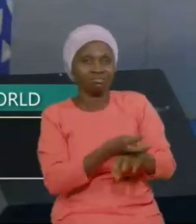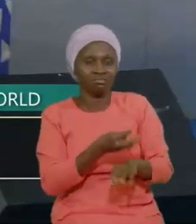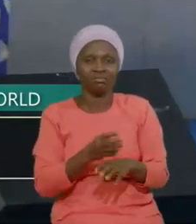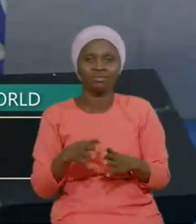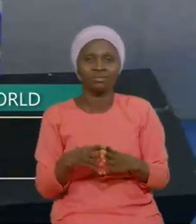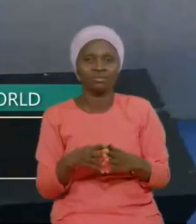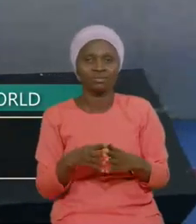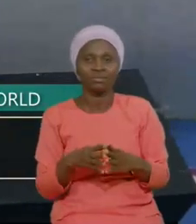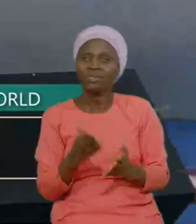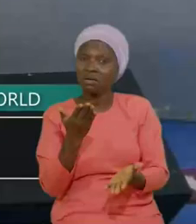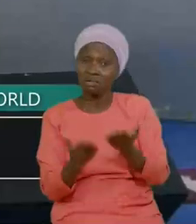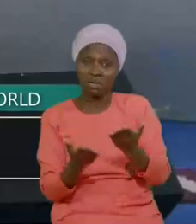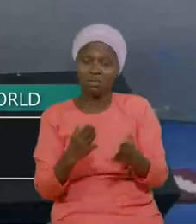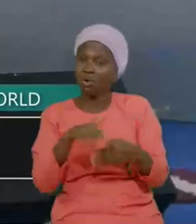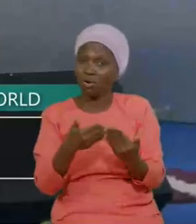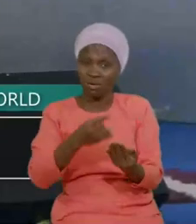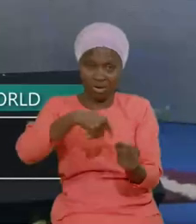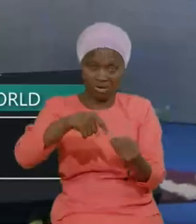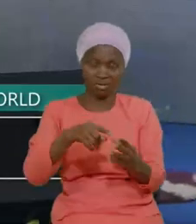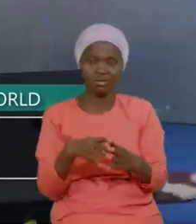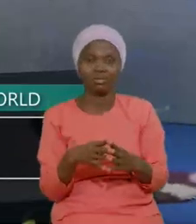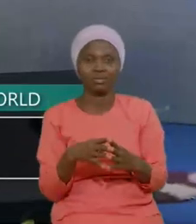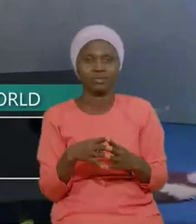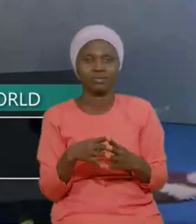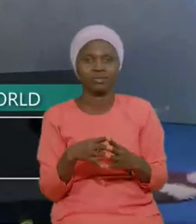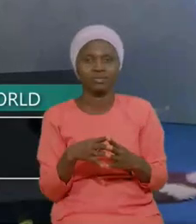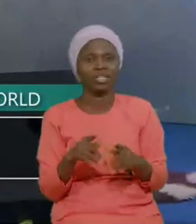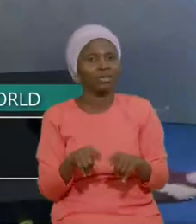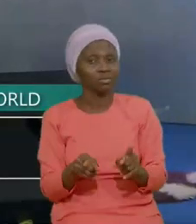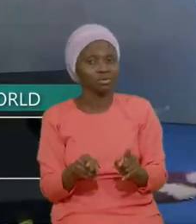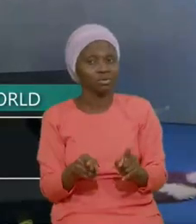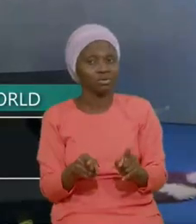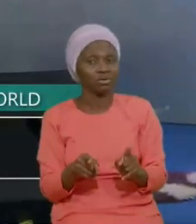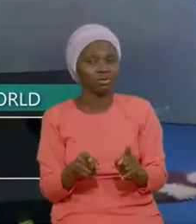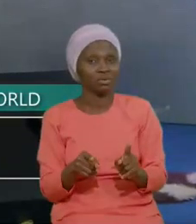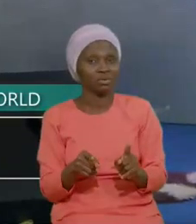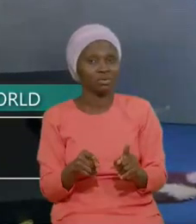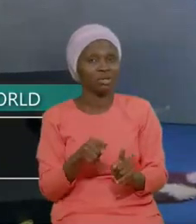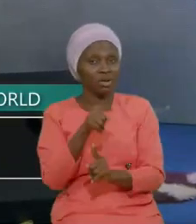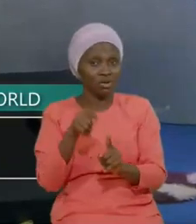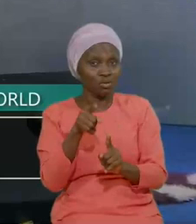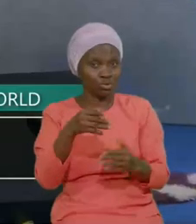défis. Les adversités et les difficultés sont autour de toi.